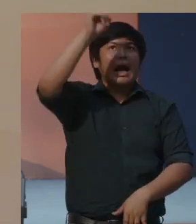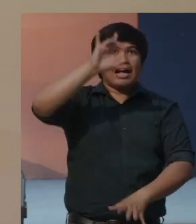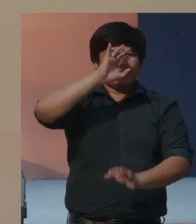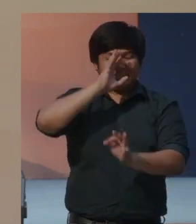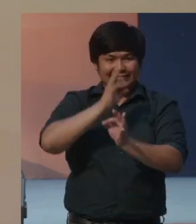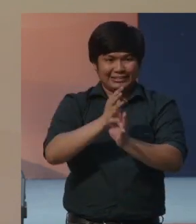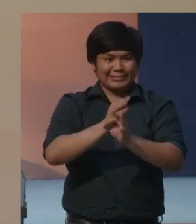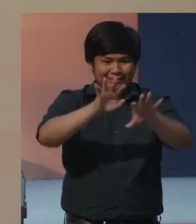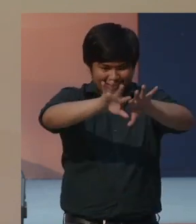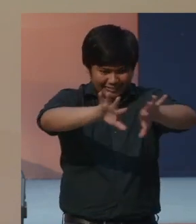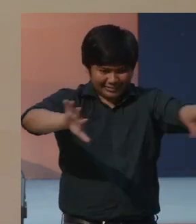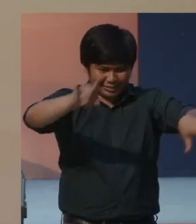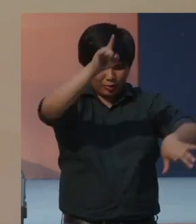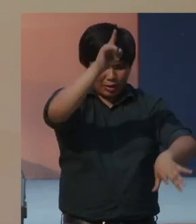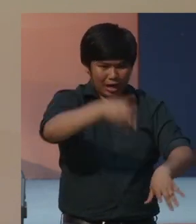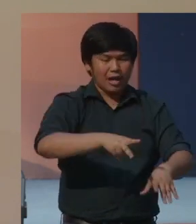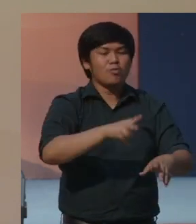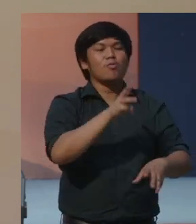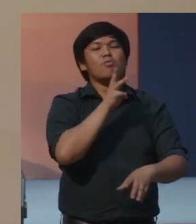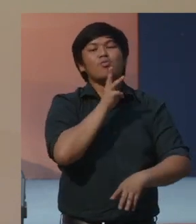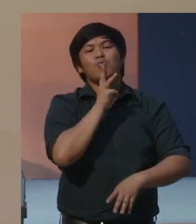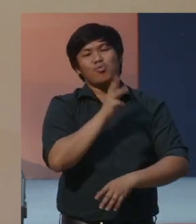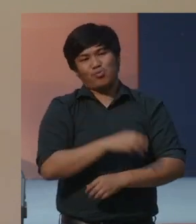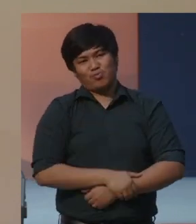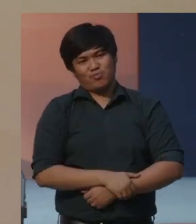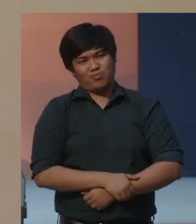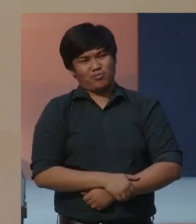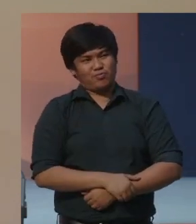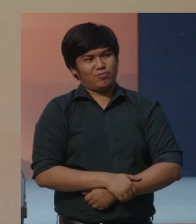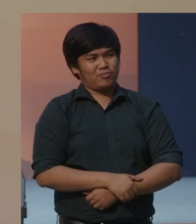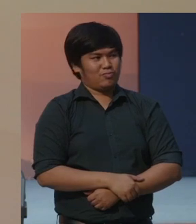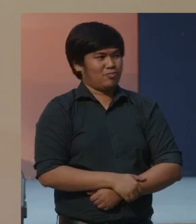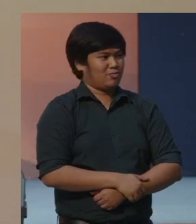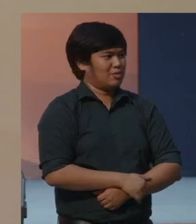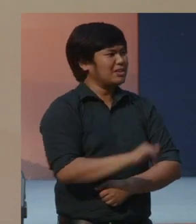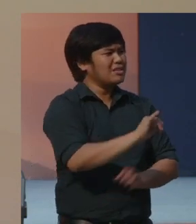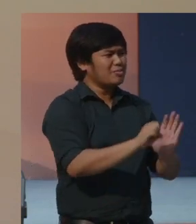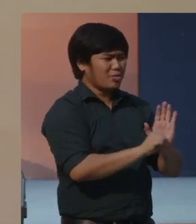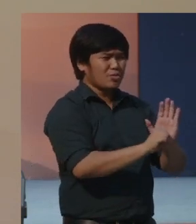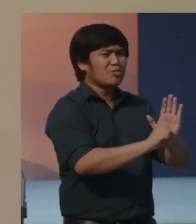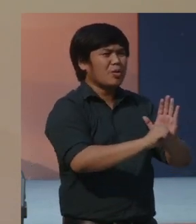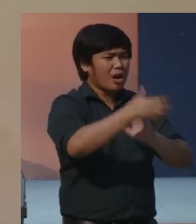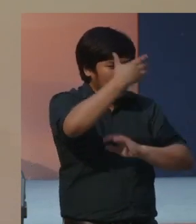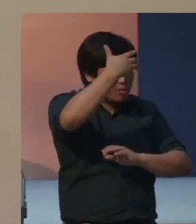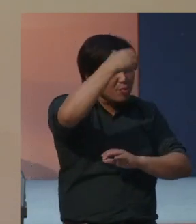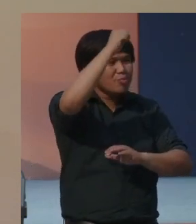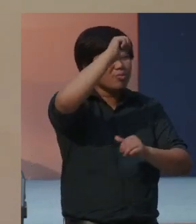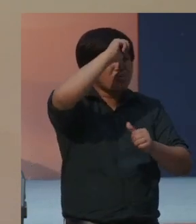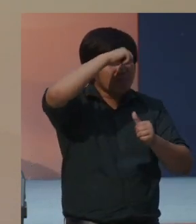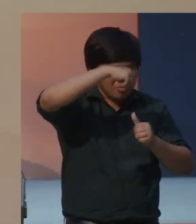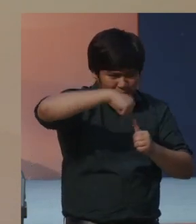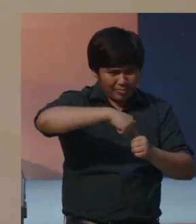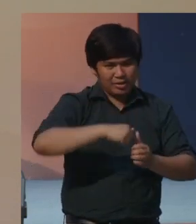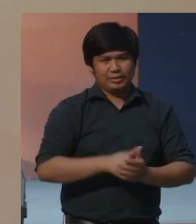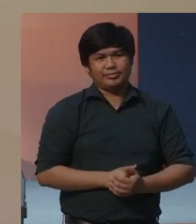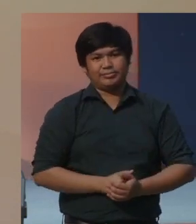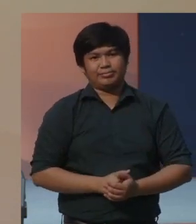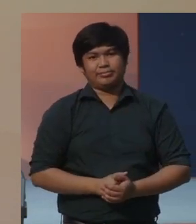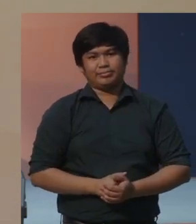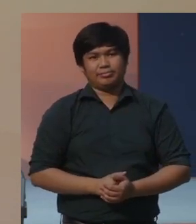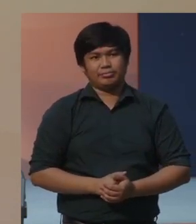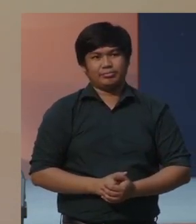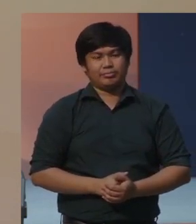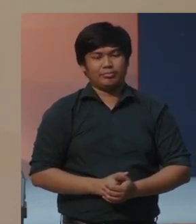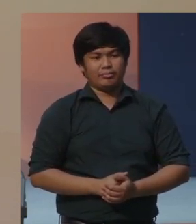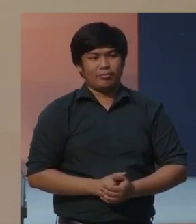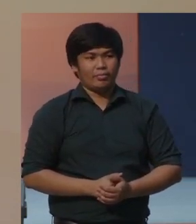gitna ng ilog upang mahati ito ng Diyos. So nagkaroon ng memorial. Huling miracle,